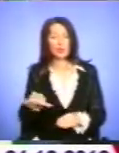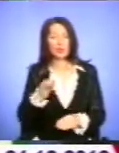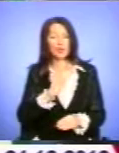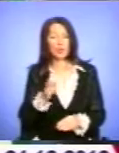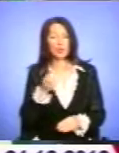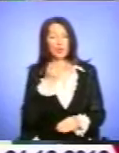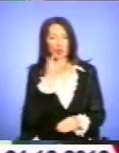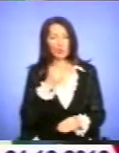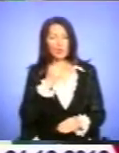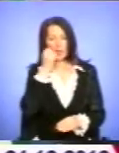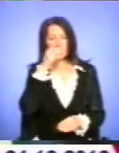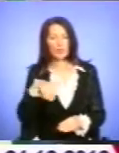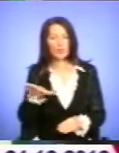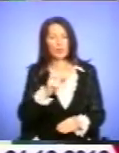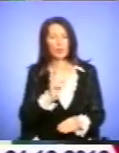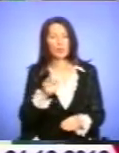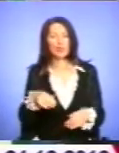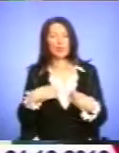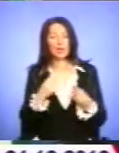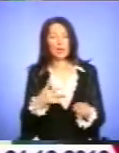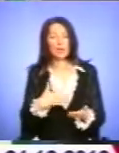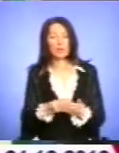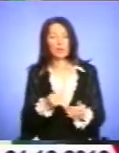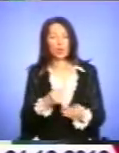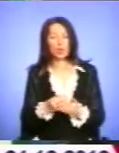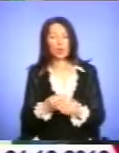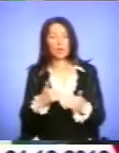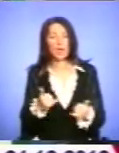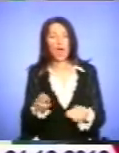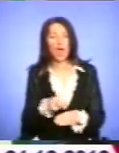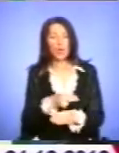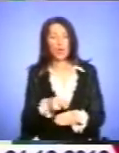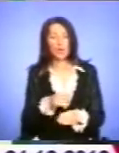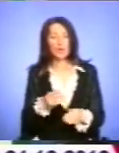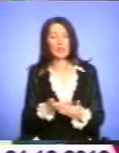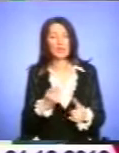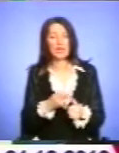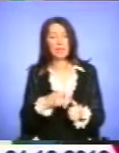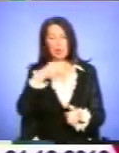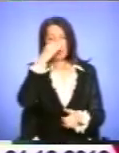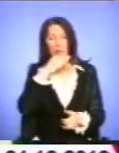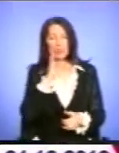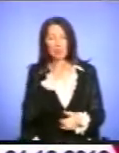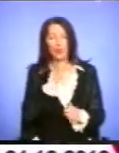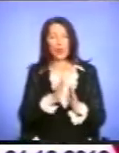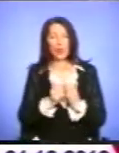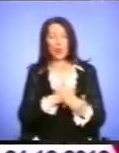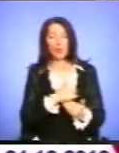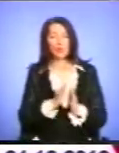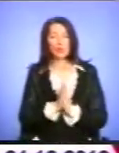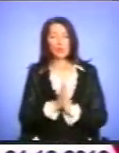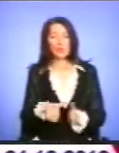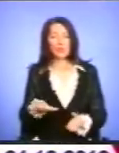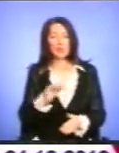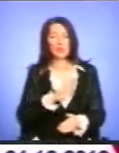хто вже пожертвував свої кошти на лікування. І також від імені батьків я хочу попросити всіх небайдужих,